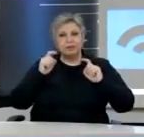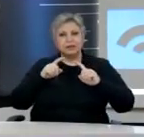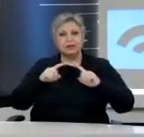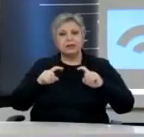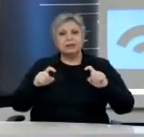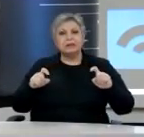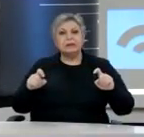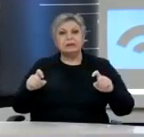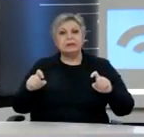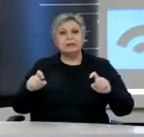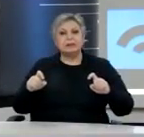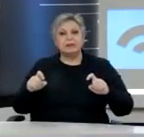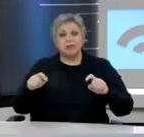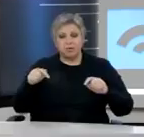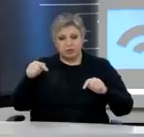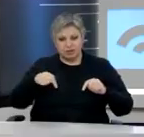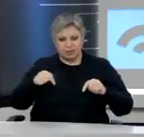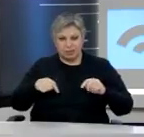το σημερινό ζήτημα της σημερινής συζήτησης,